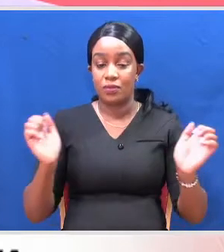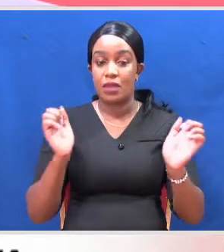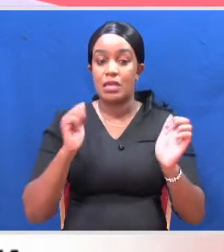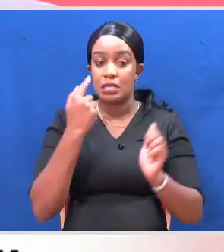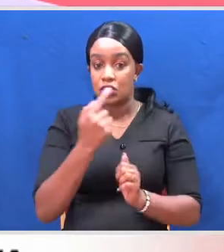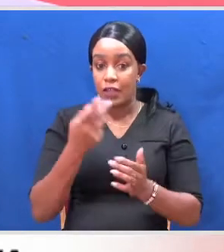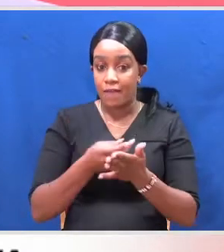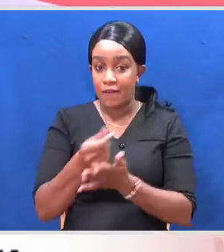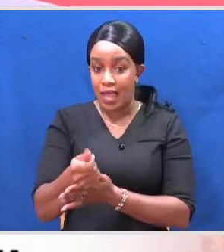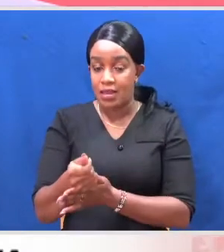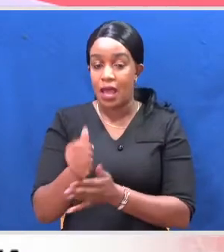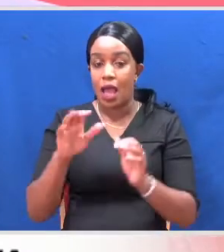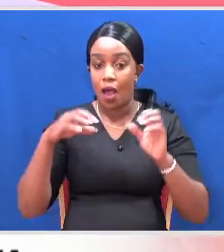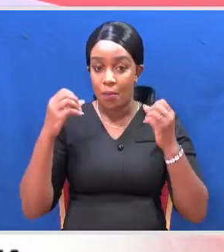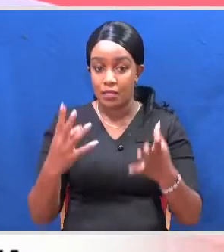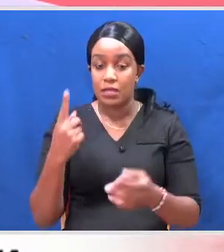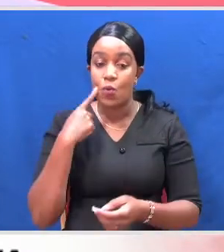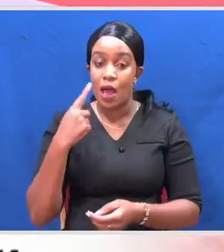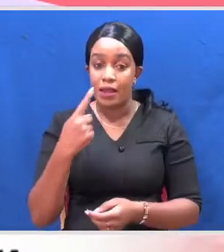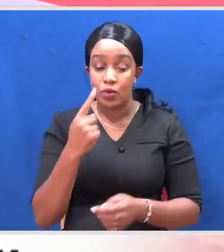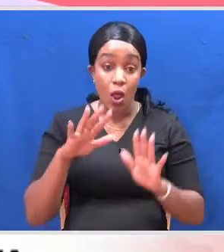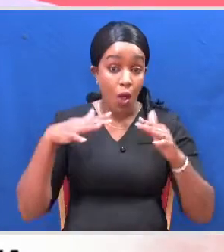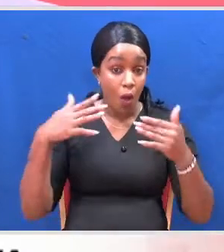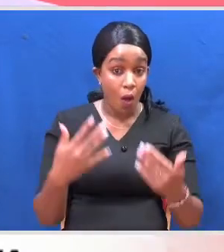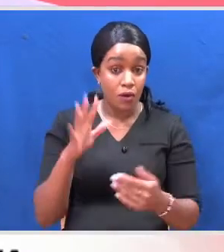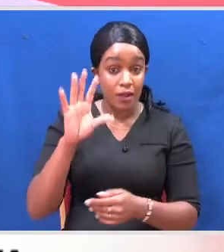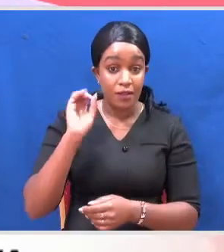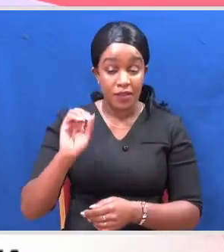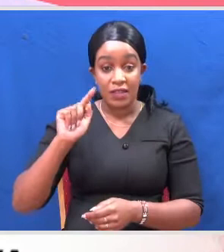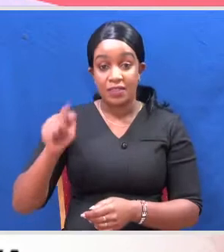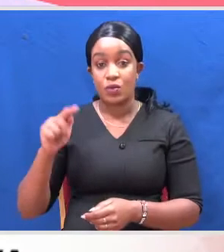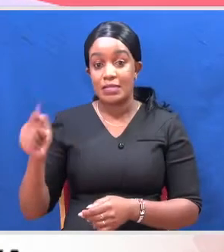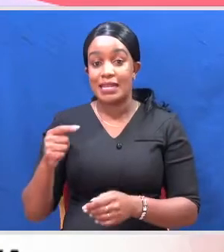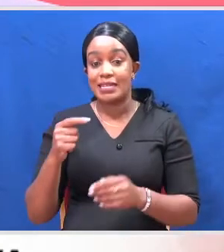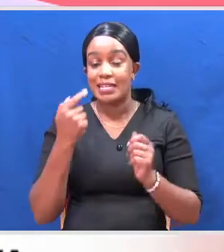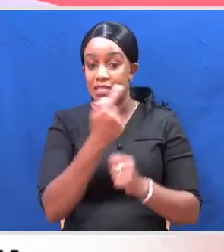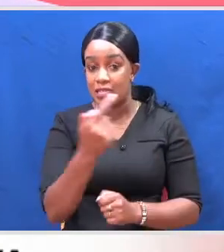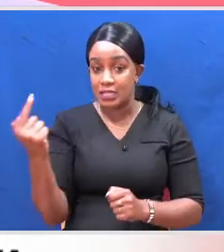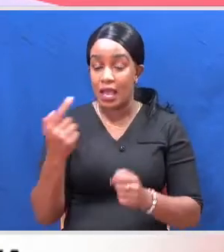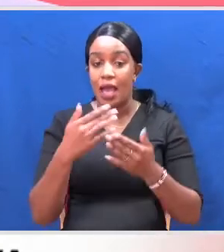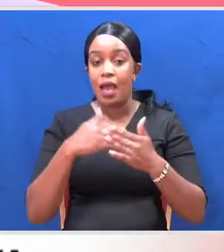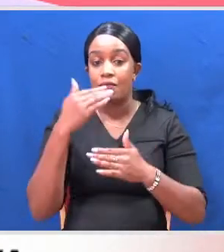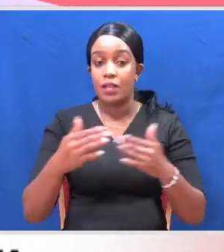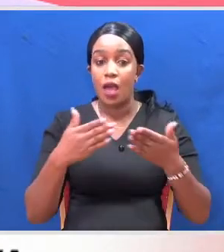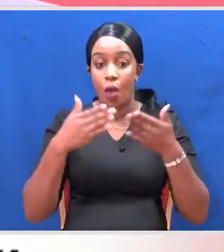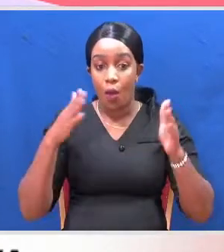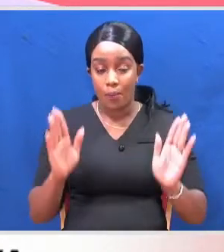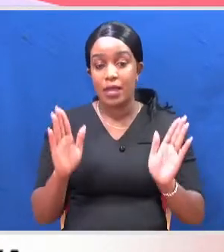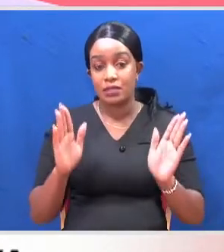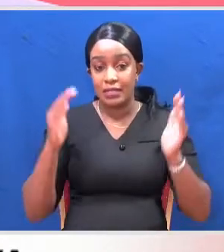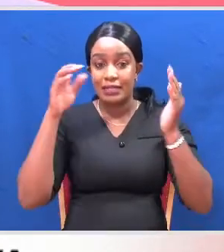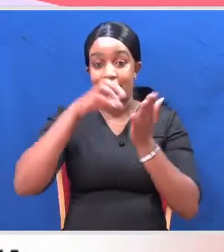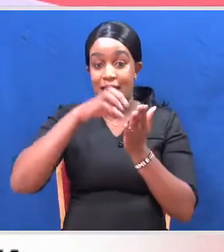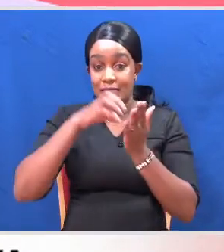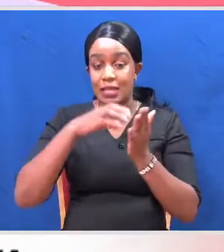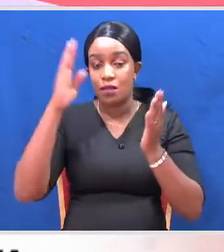kila mmoja au pesa taslim shilingi 1,050 baada ya kufunguliwa mashtaka na mahakama ya Bungoma. Mwanahabari